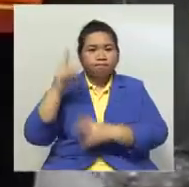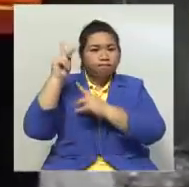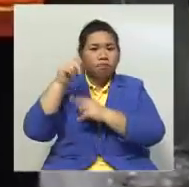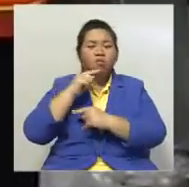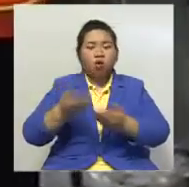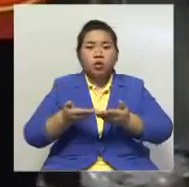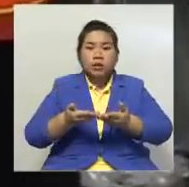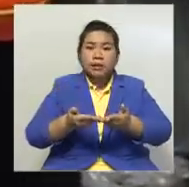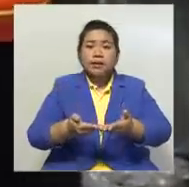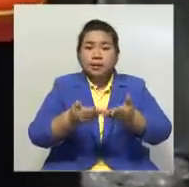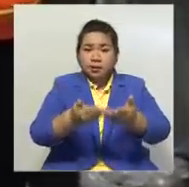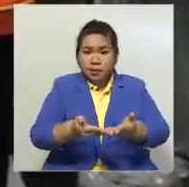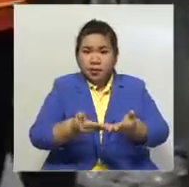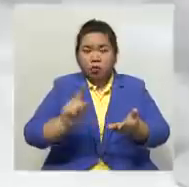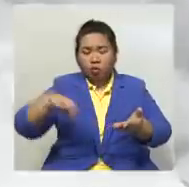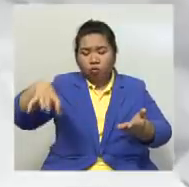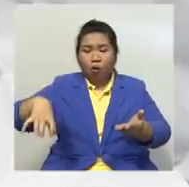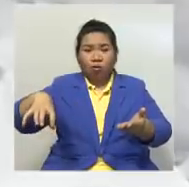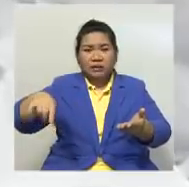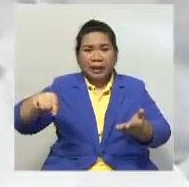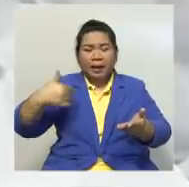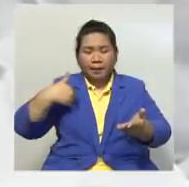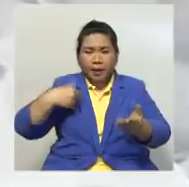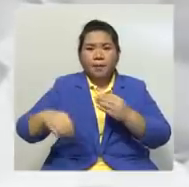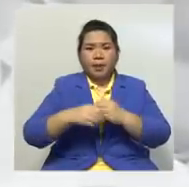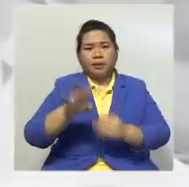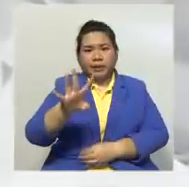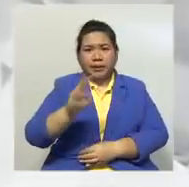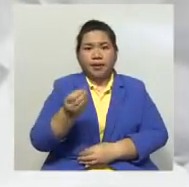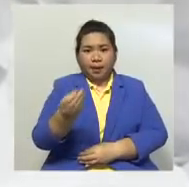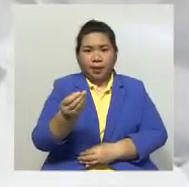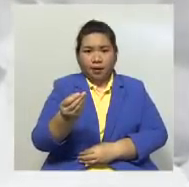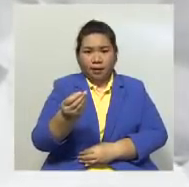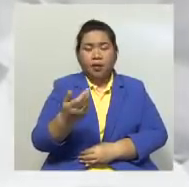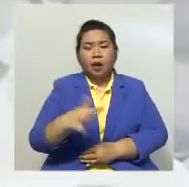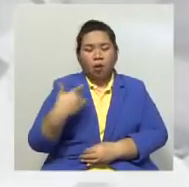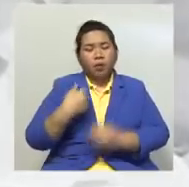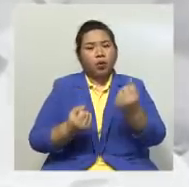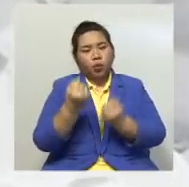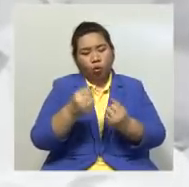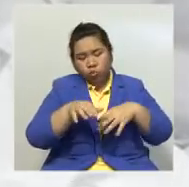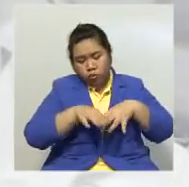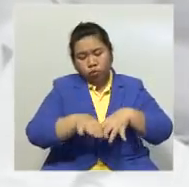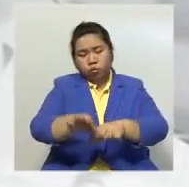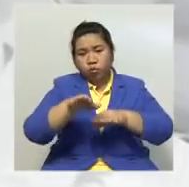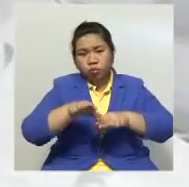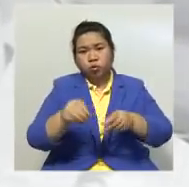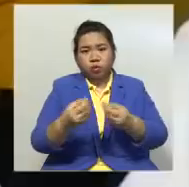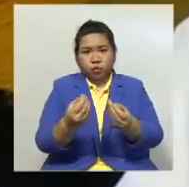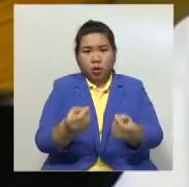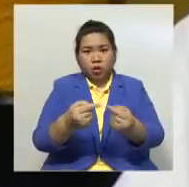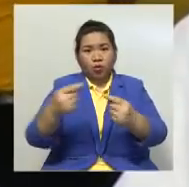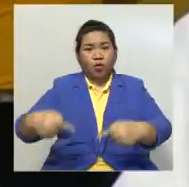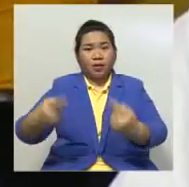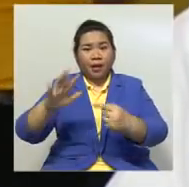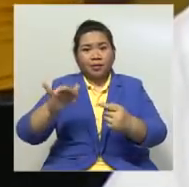เรือท้องแบนจากทางกรมเจ้าท่ามาเสริมเพิ่มอีก4ลำค่ะพร้อมเตรียมปล่อยขบวนเพื่อนำมาส่งมอบให้กับทางเจ้าหน้าที่ที่ด่านศุลก